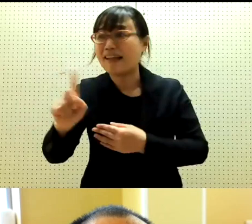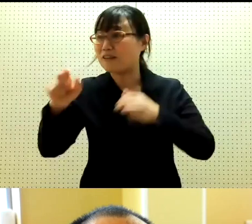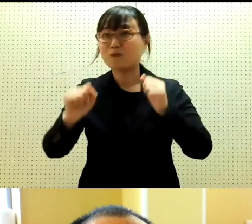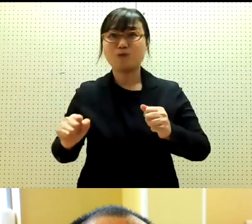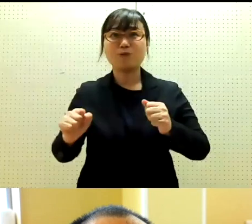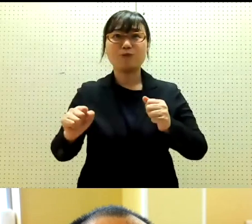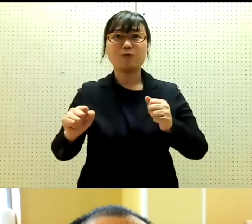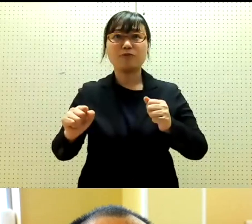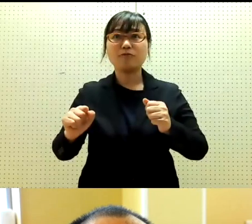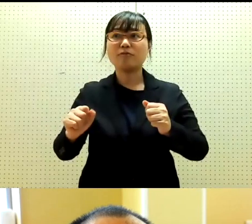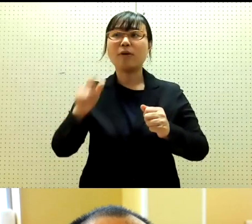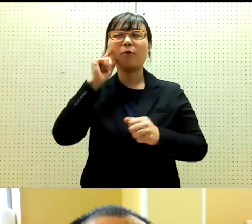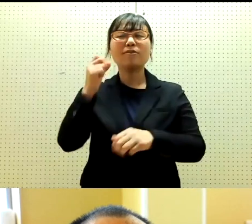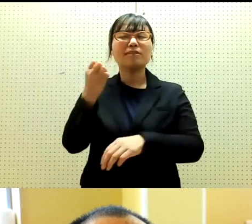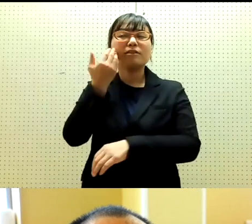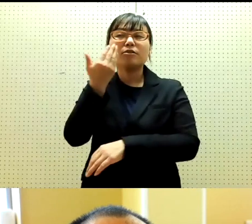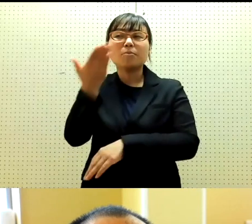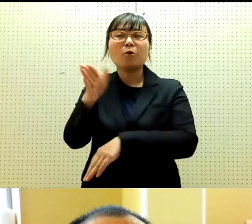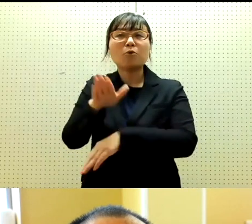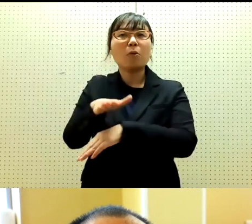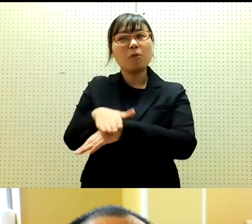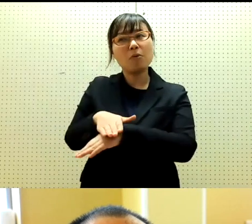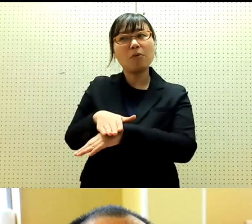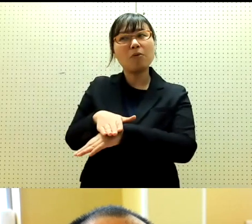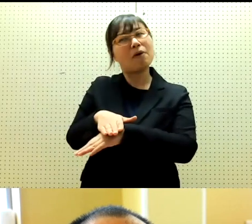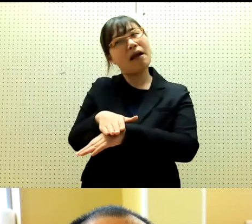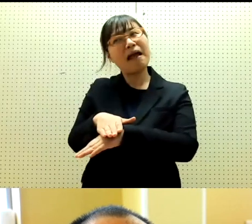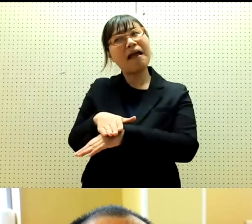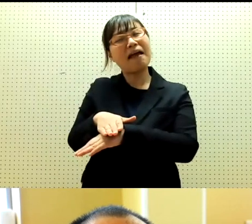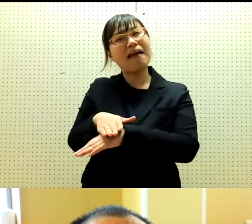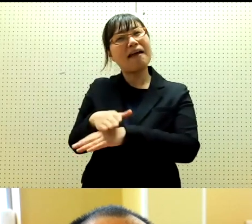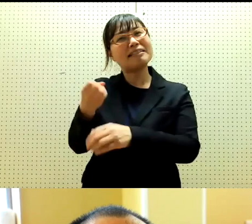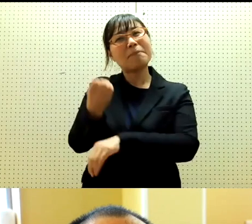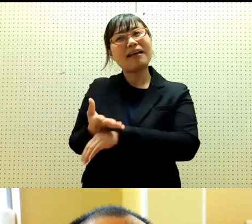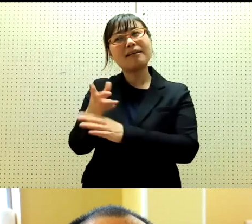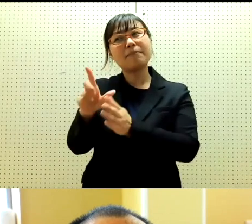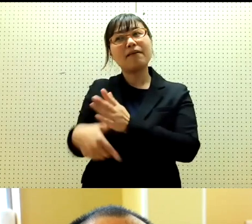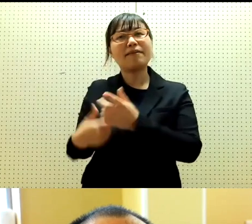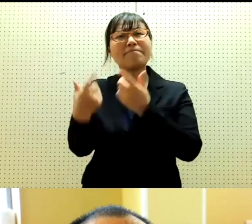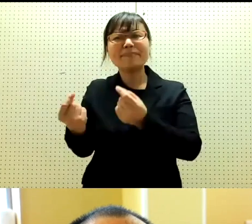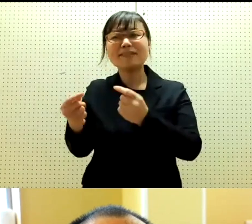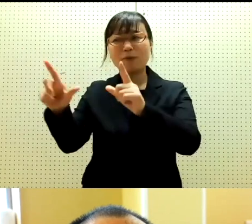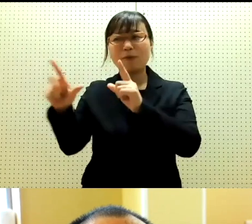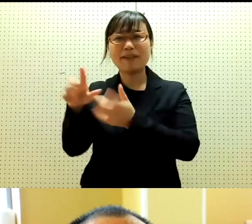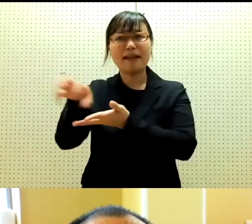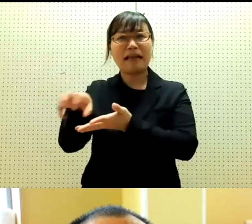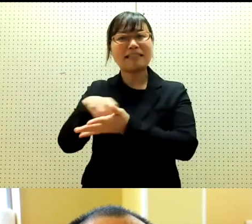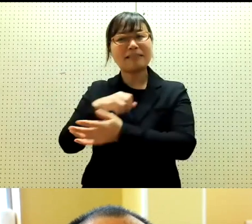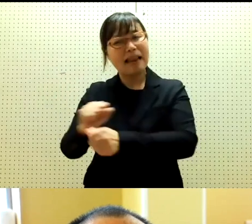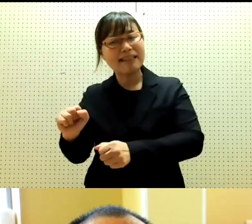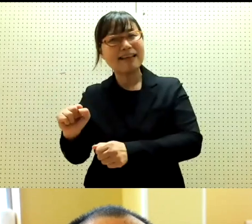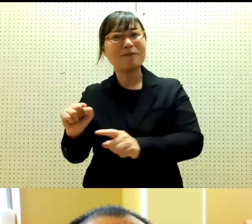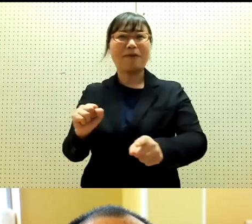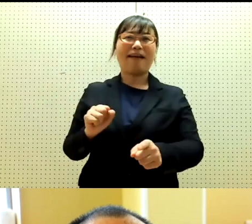集まらないよってことを学ぶのかもしれないし、もうちょっとその選択肢を工夫するとこういうふうになんかも